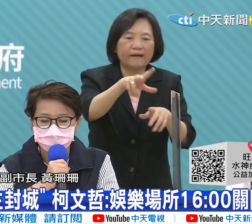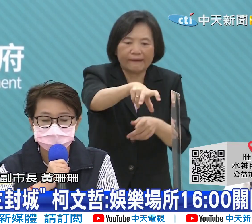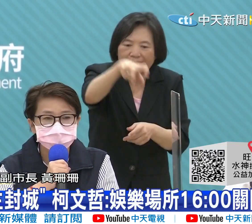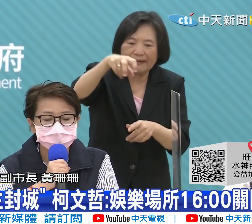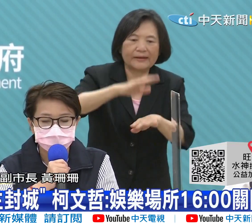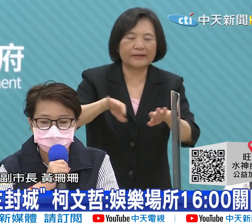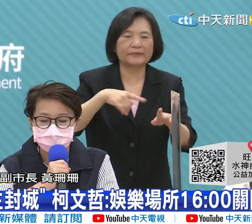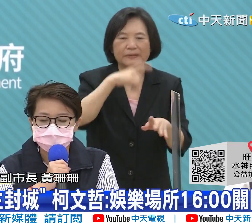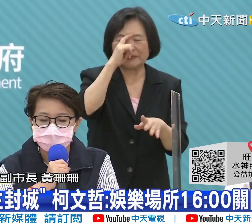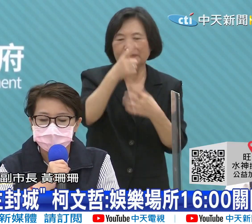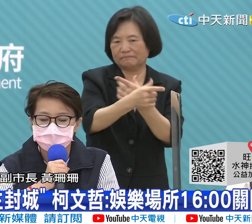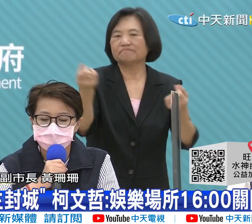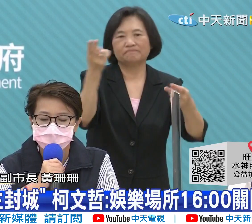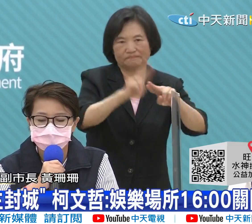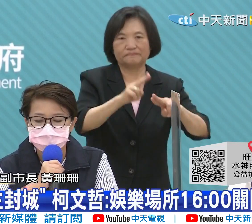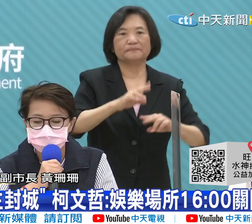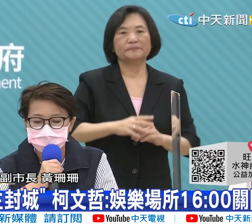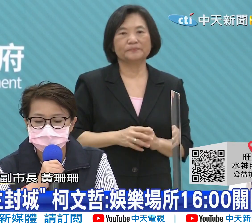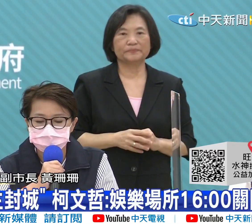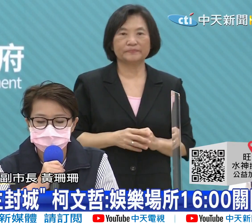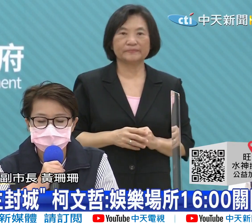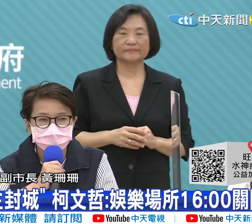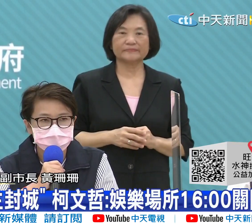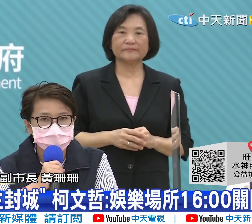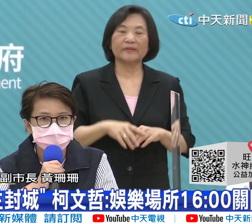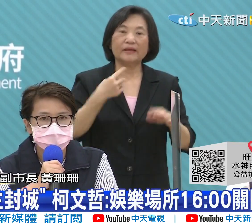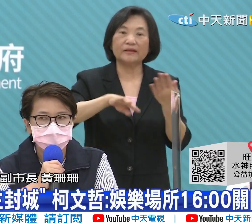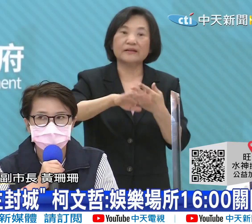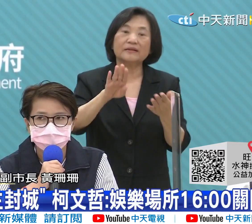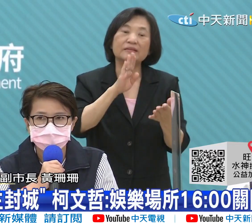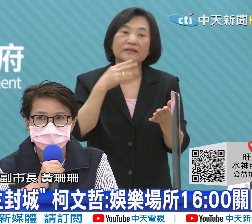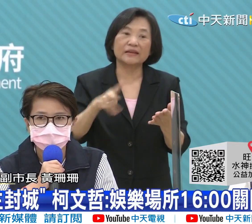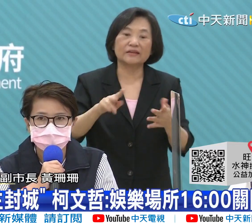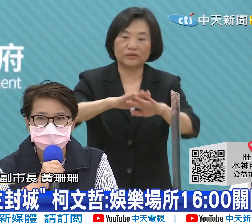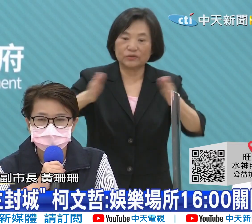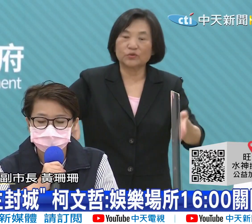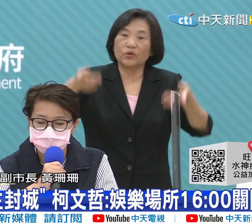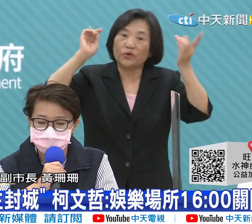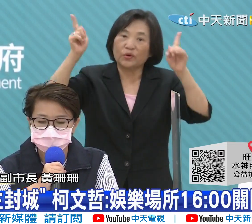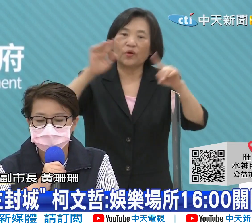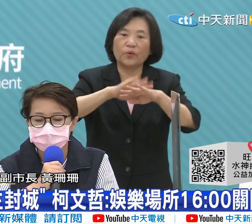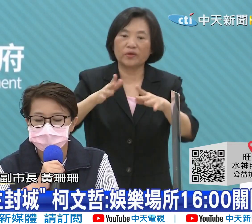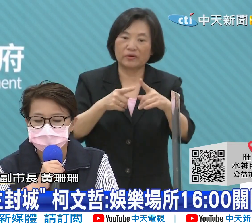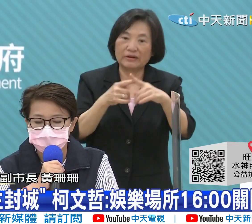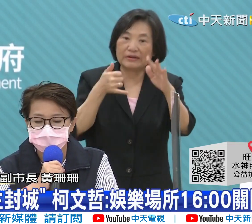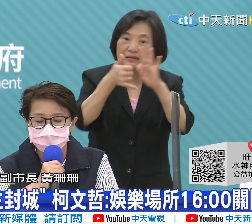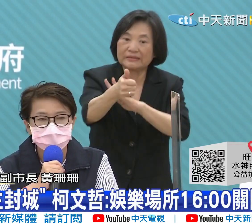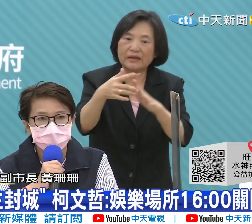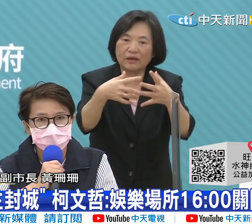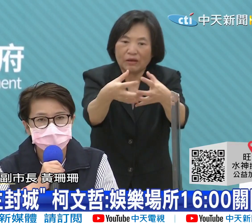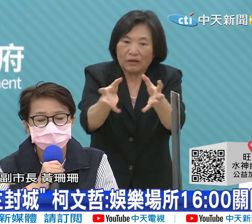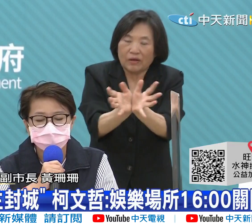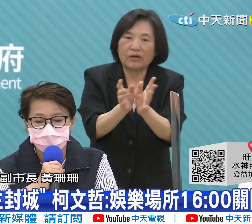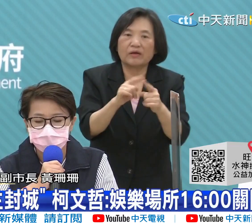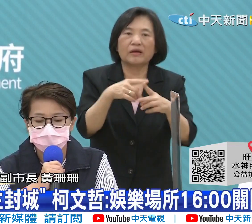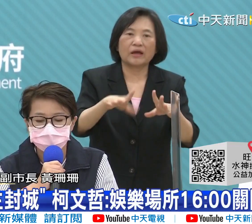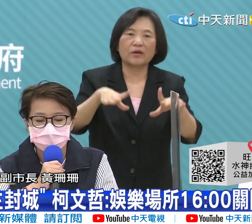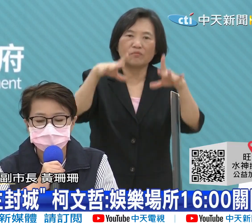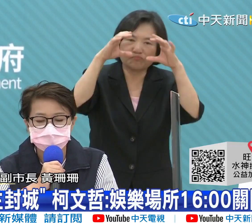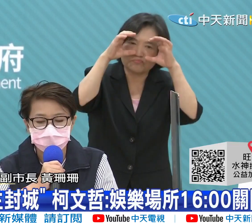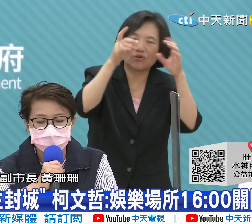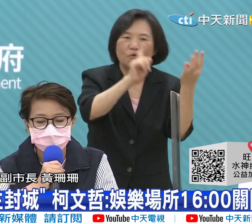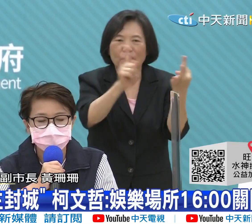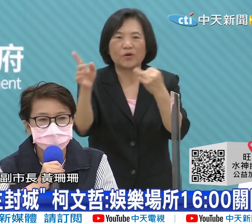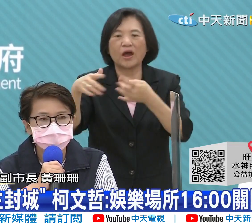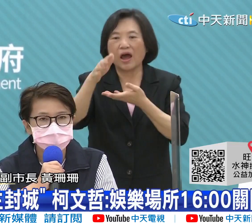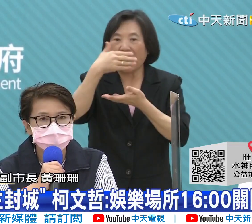它全部停业。另外就是桌游店，可能也会有民众或青少年聚集，然后 AR、VR 还有一